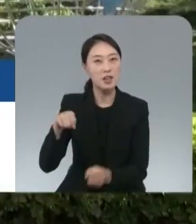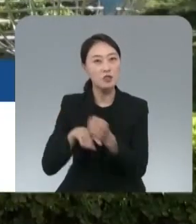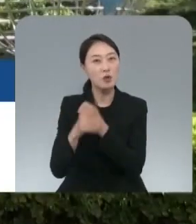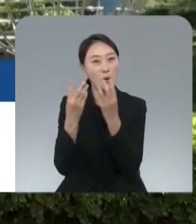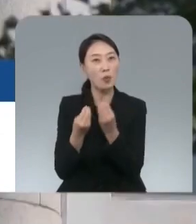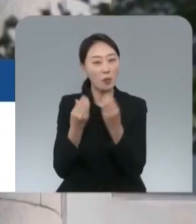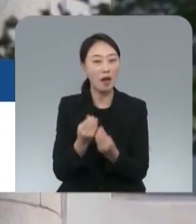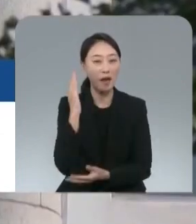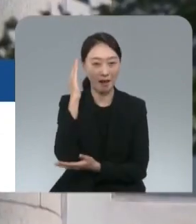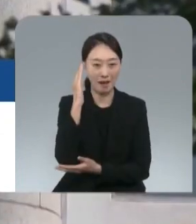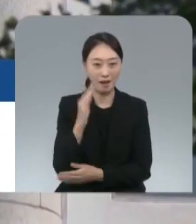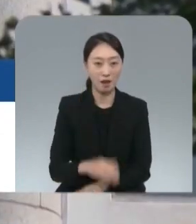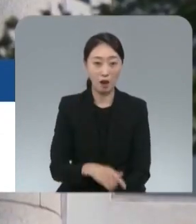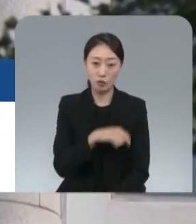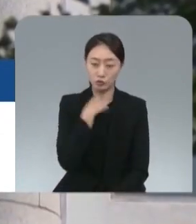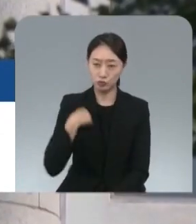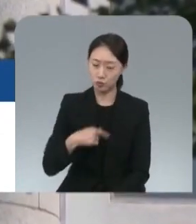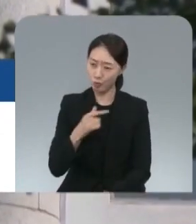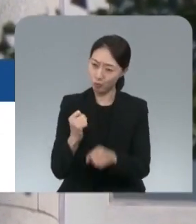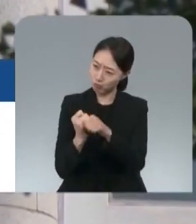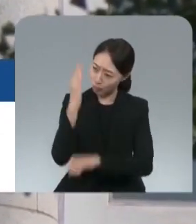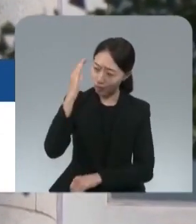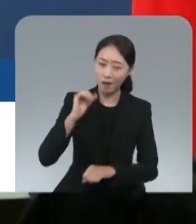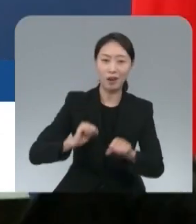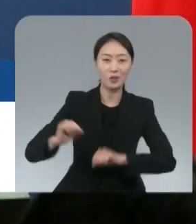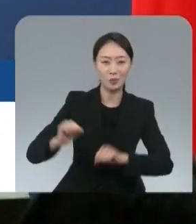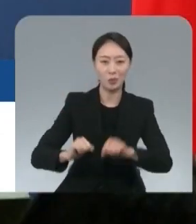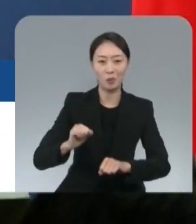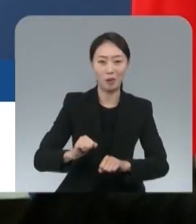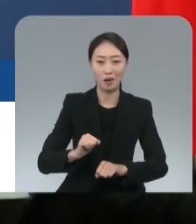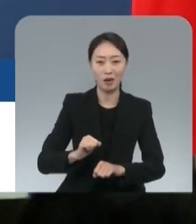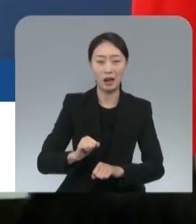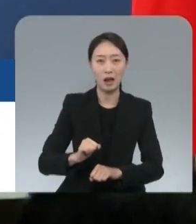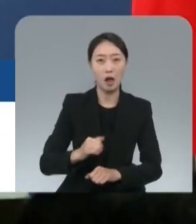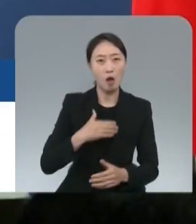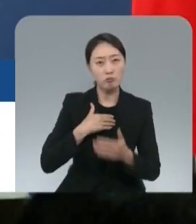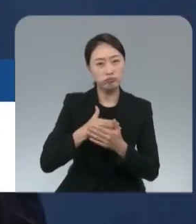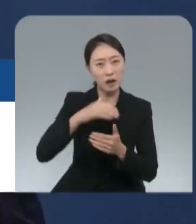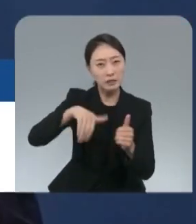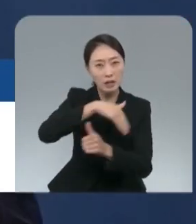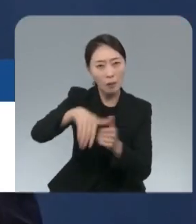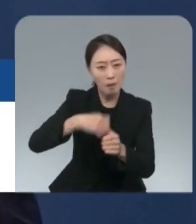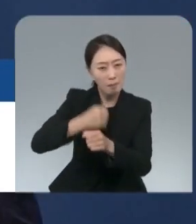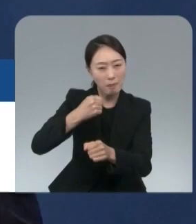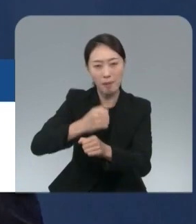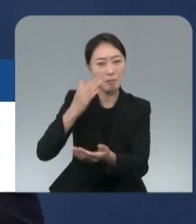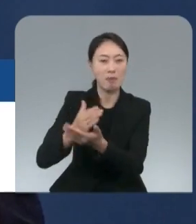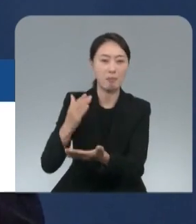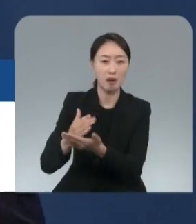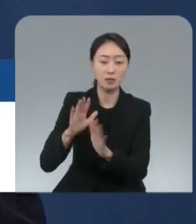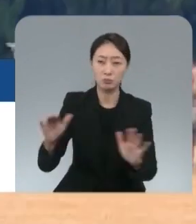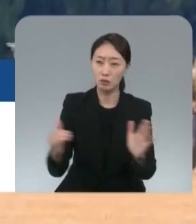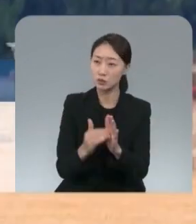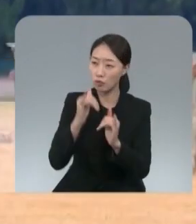올해 뜻 에러가 걔를 뵙겠다고 아게르 봐야 돼요